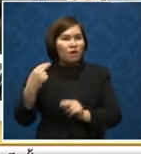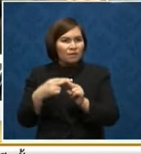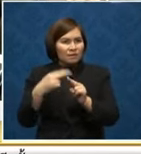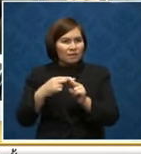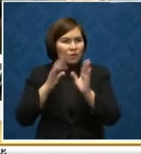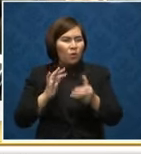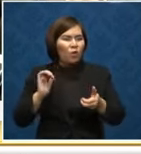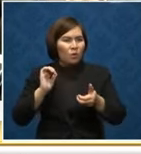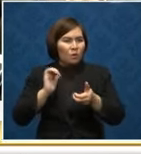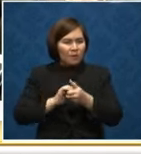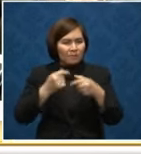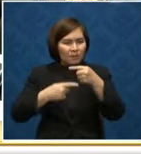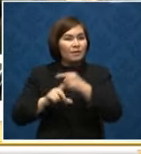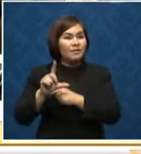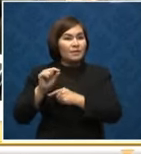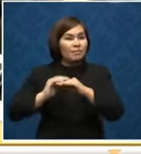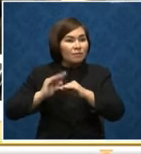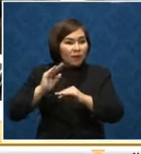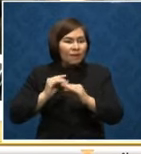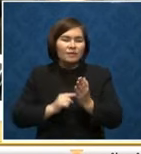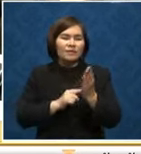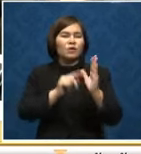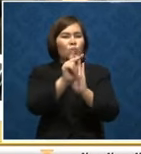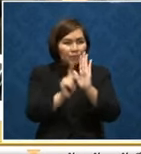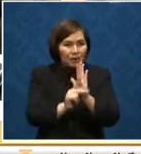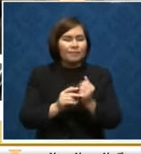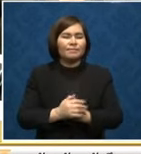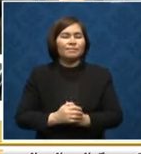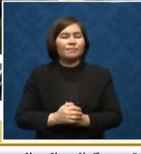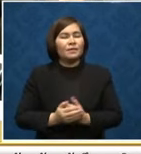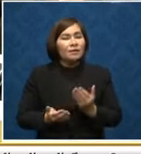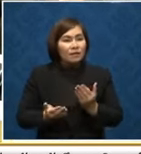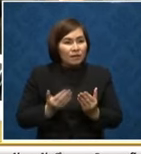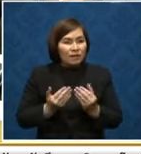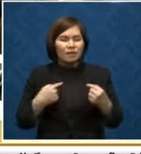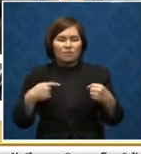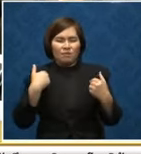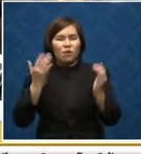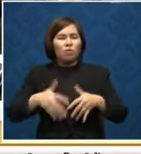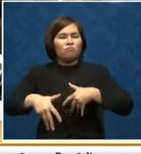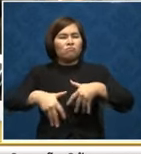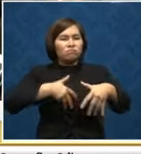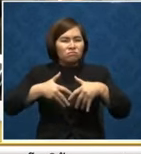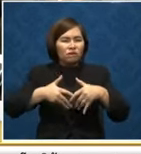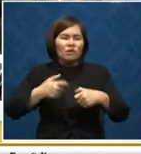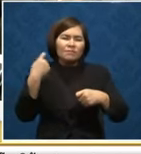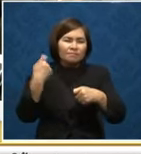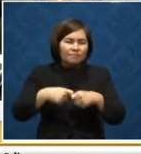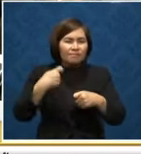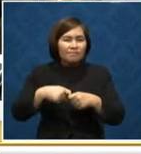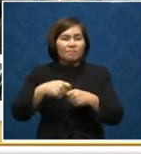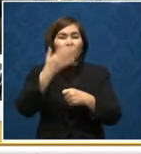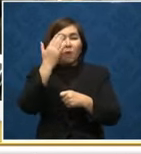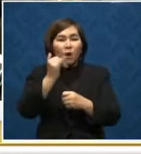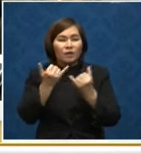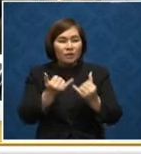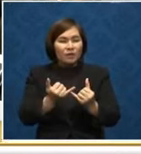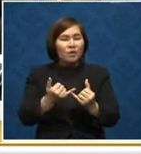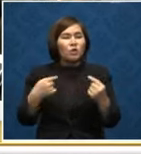20คนเสนอต่อกฎเป็นกฎหมายหรือกรณีที่ภาคประชาชนซึ่งยากเย็นนะครับถึงแม้ว่าปัจจุ